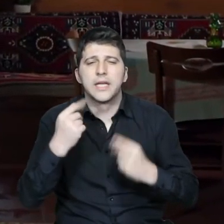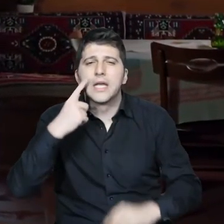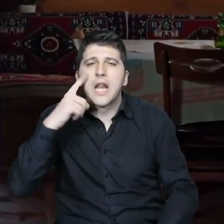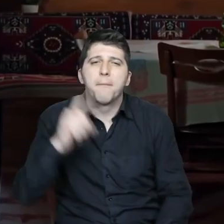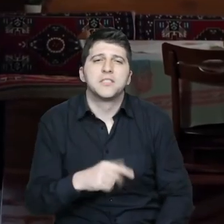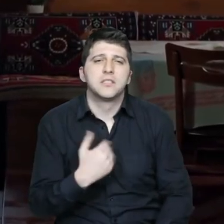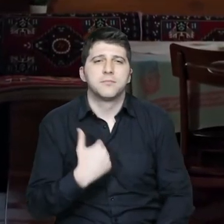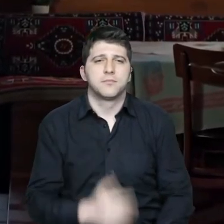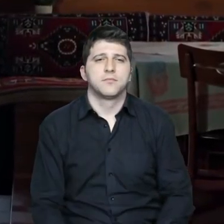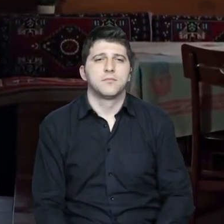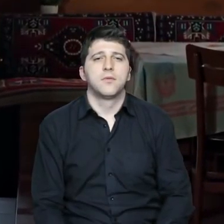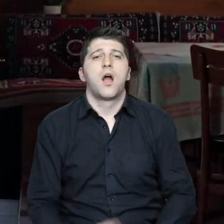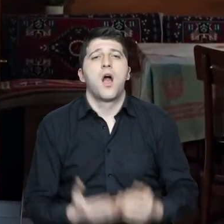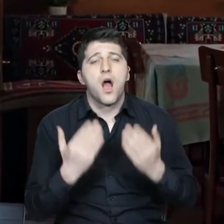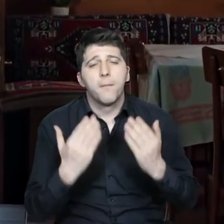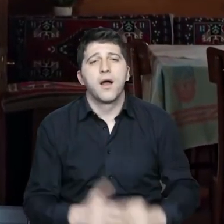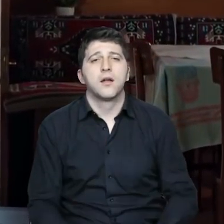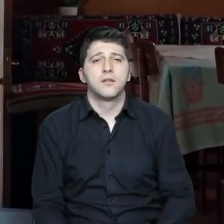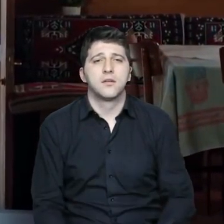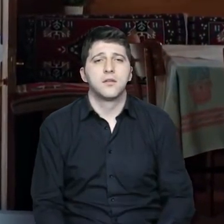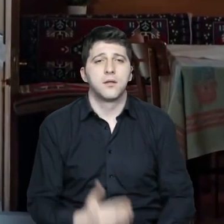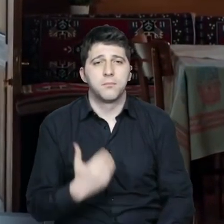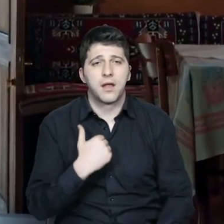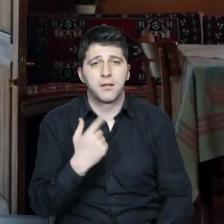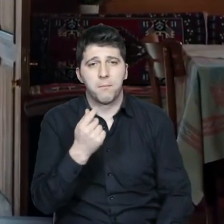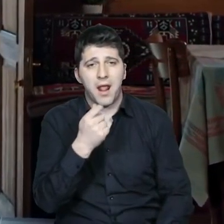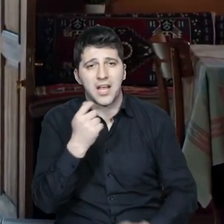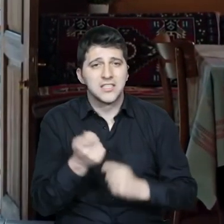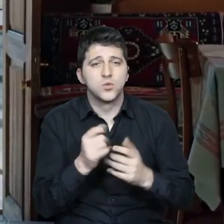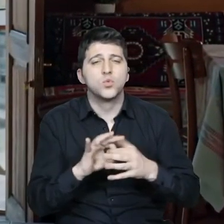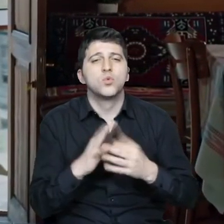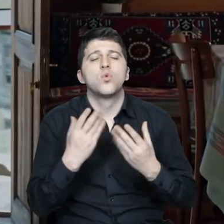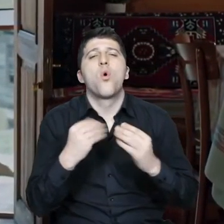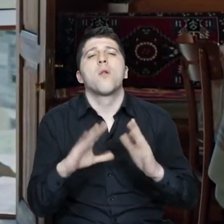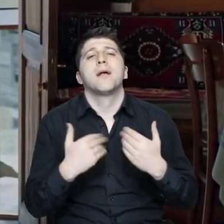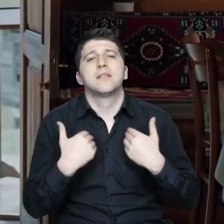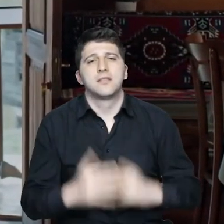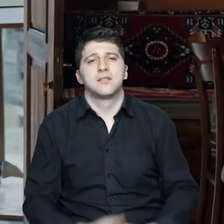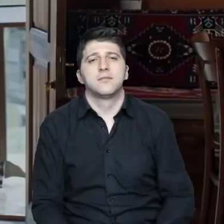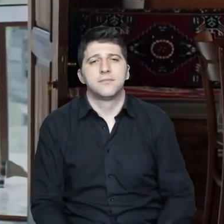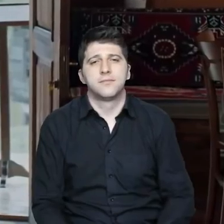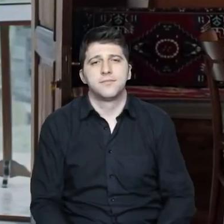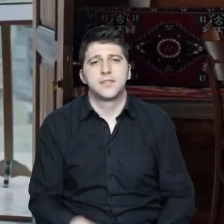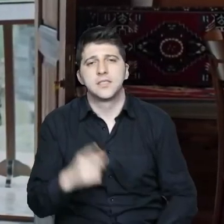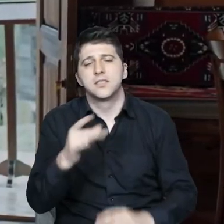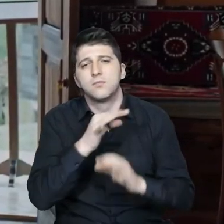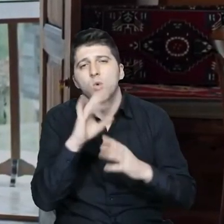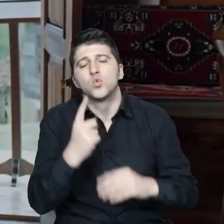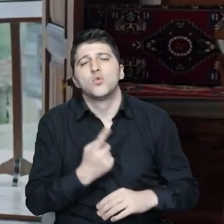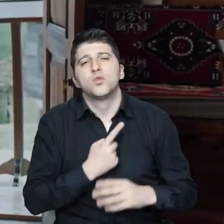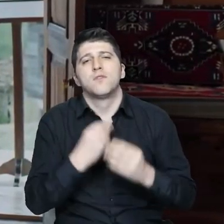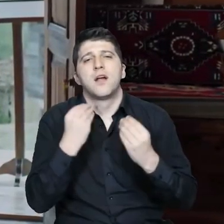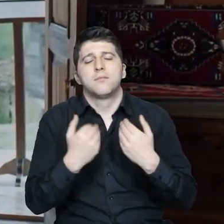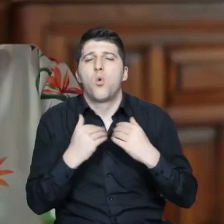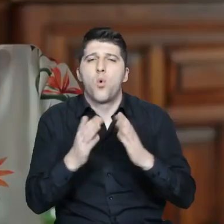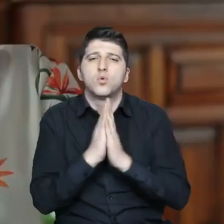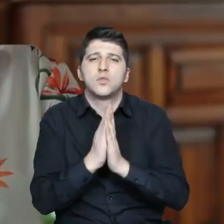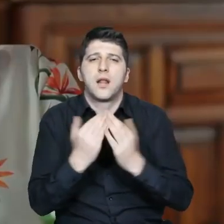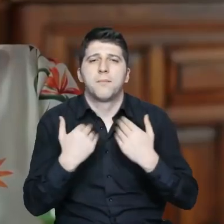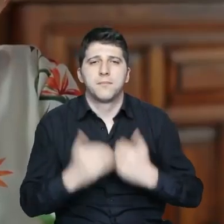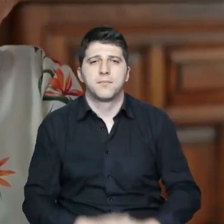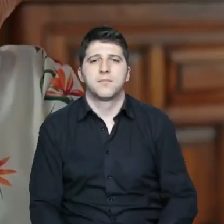ki. Ama ben para işini çözemedim Neveser Hanım. Sizi de boş yere umutlandırdım. Özür dilerim.